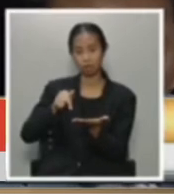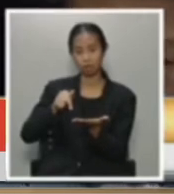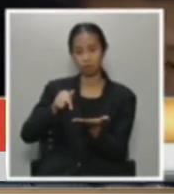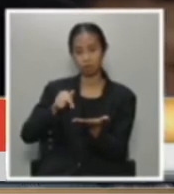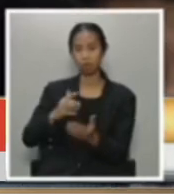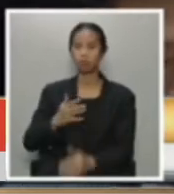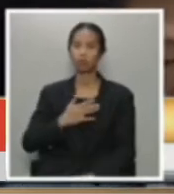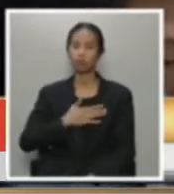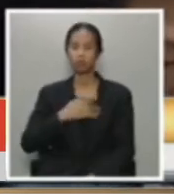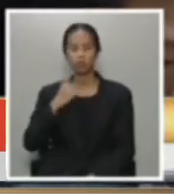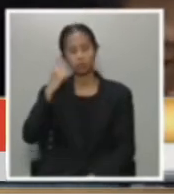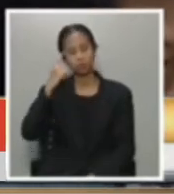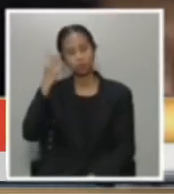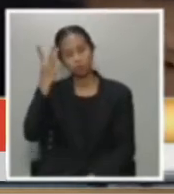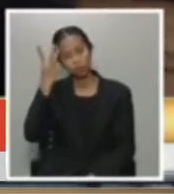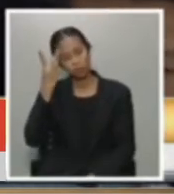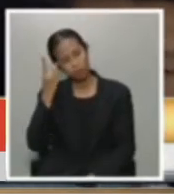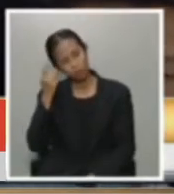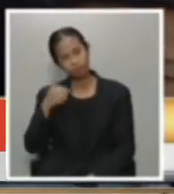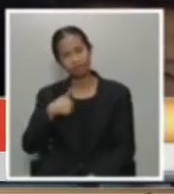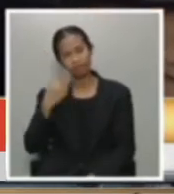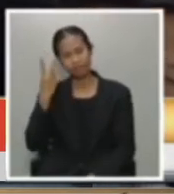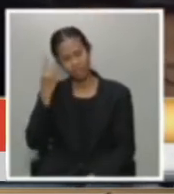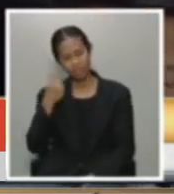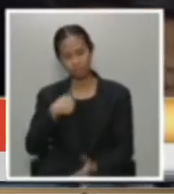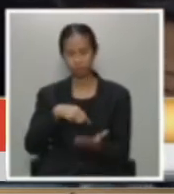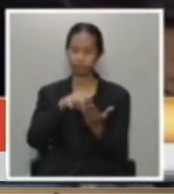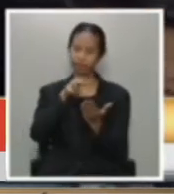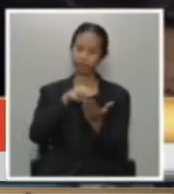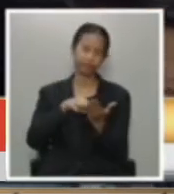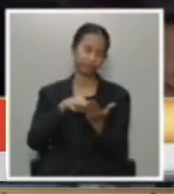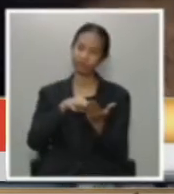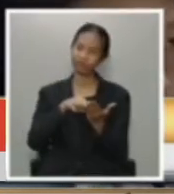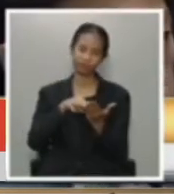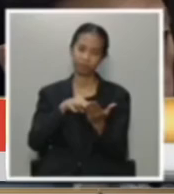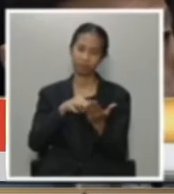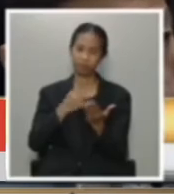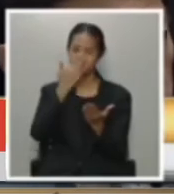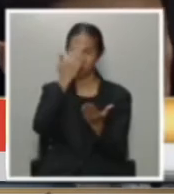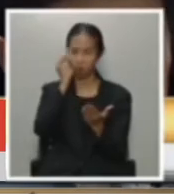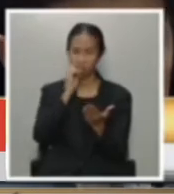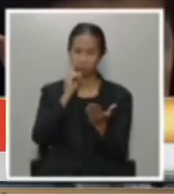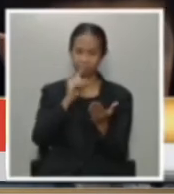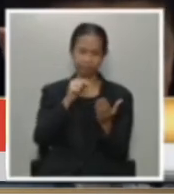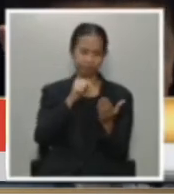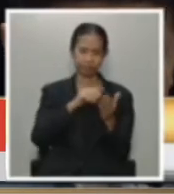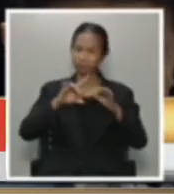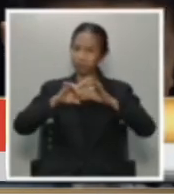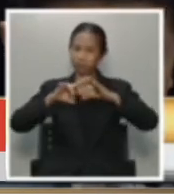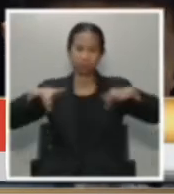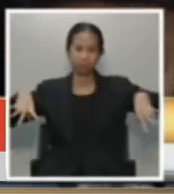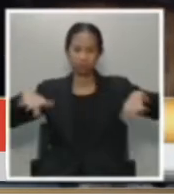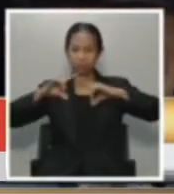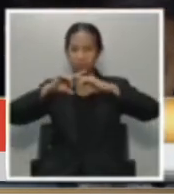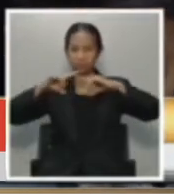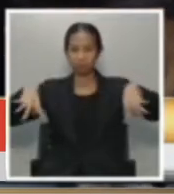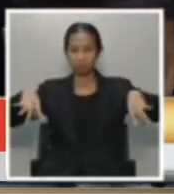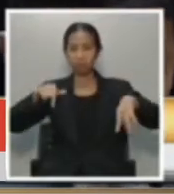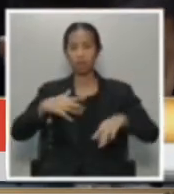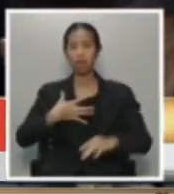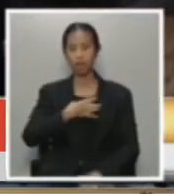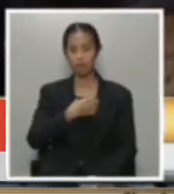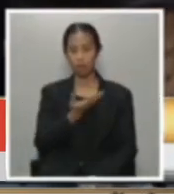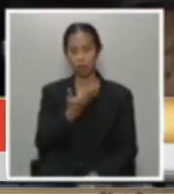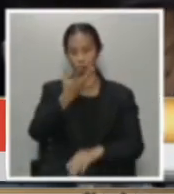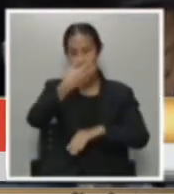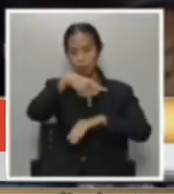ผมหนักใจท่านหนักใจที่จะอ่านเพราะมันไม่สอดรับกันเลยท่านประธานผมอยากให้ท่านประธาน